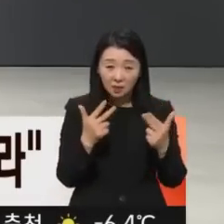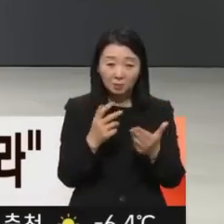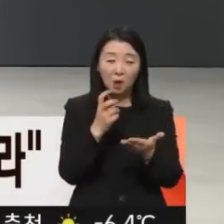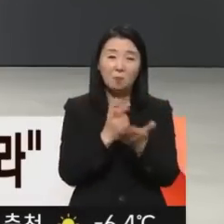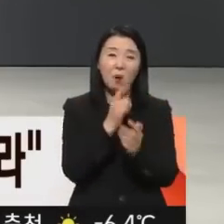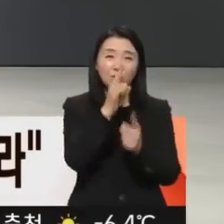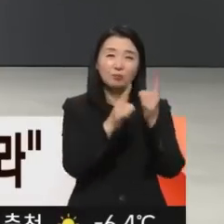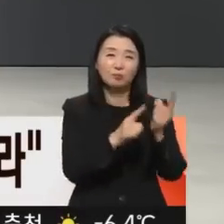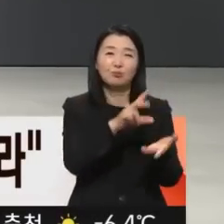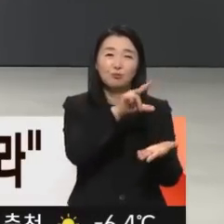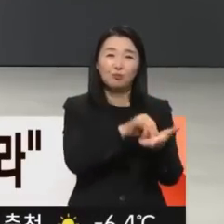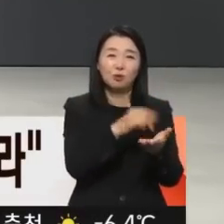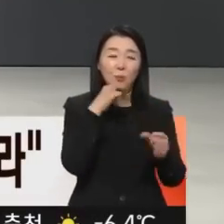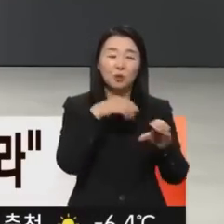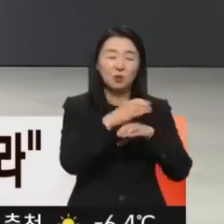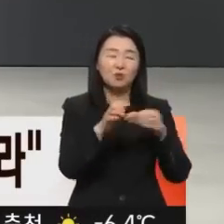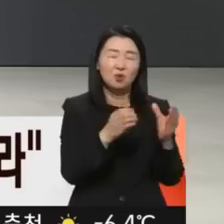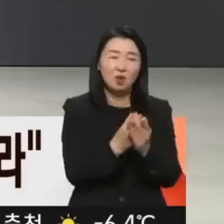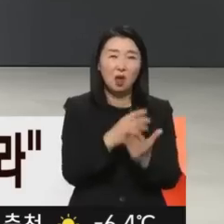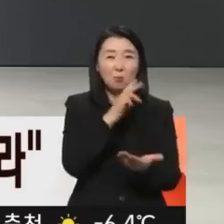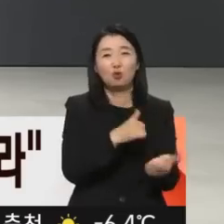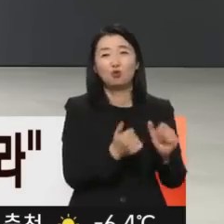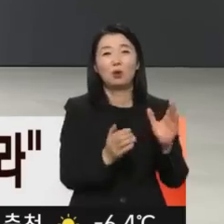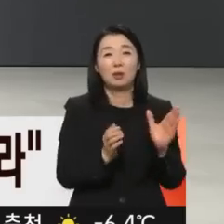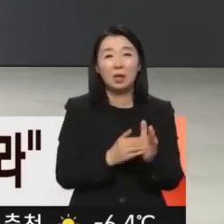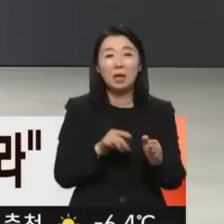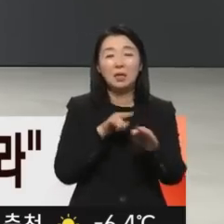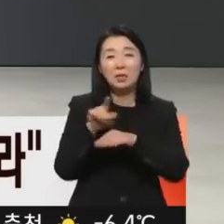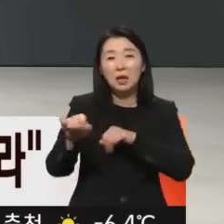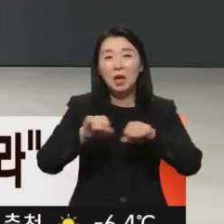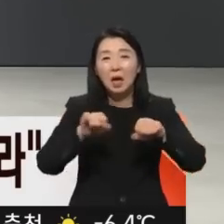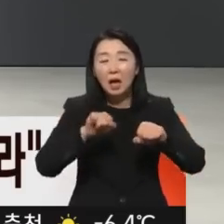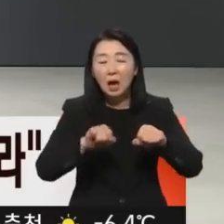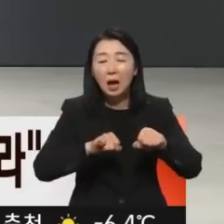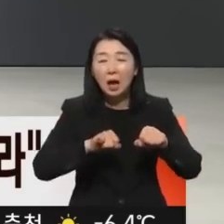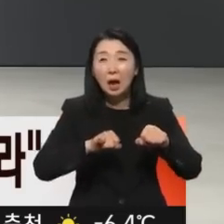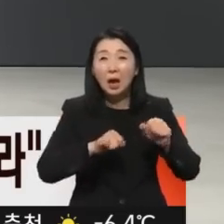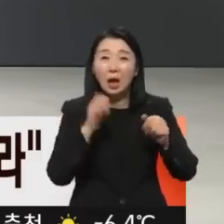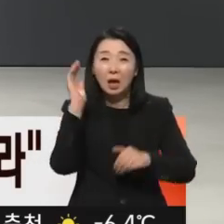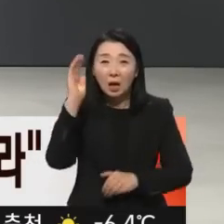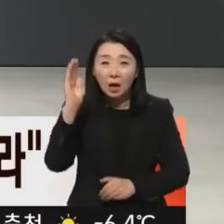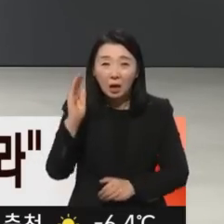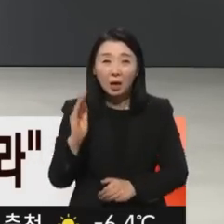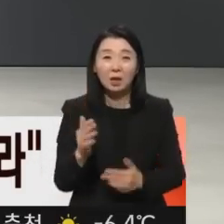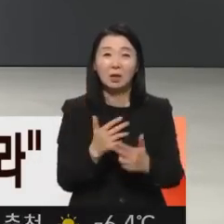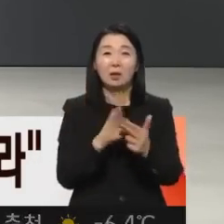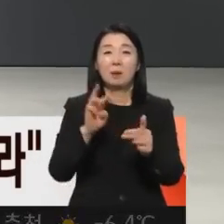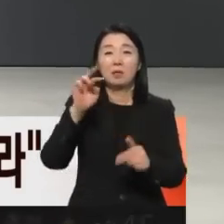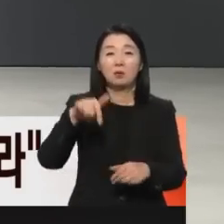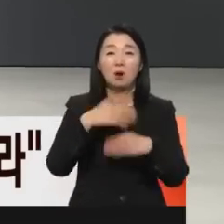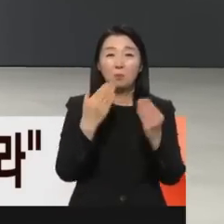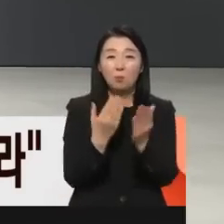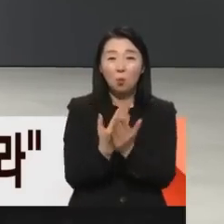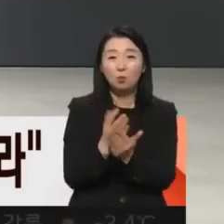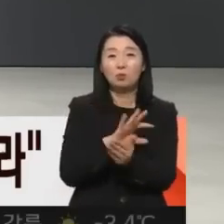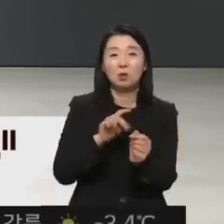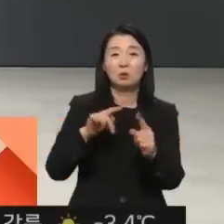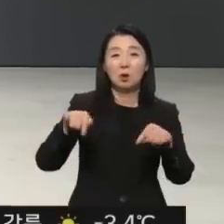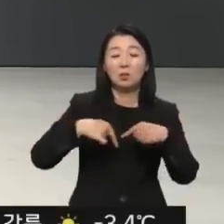사법 리스크에 민주주의 질식 장외 여론전, 검찰에 소환된 박지원 전 원장, 국정원 정치에 끌어들이지